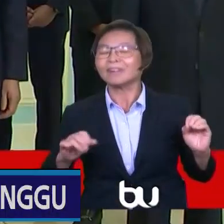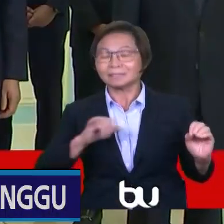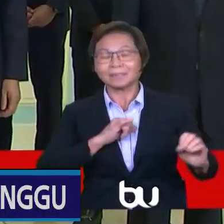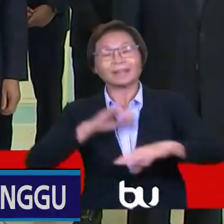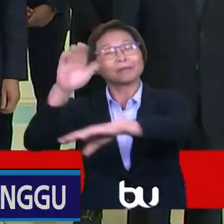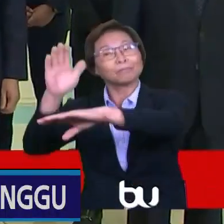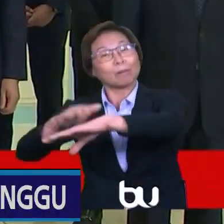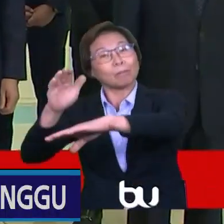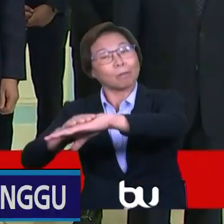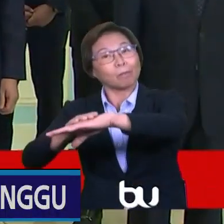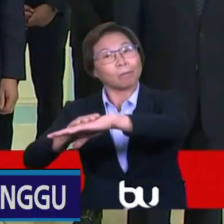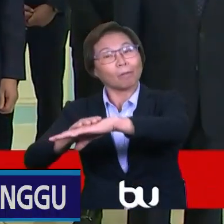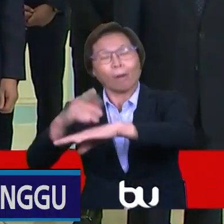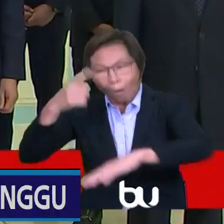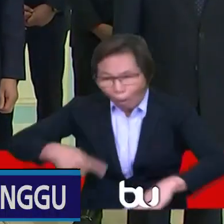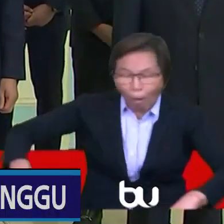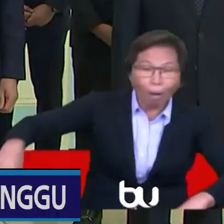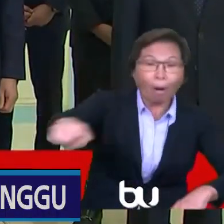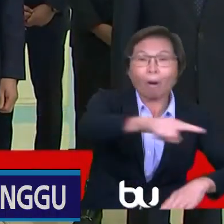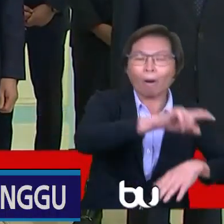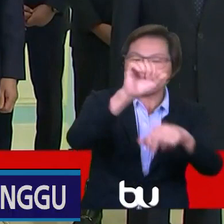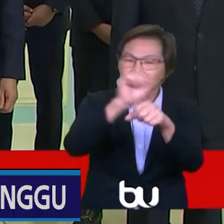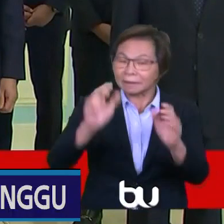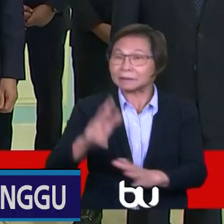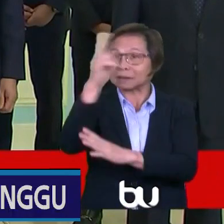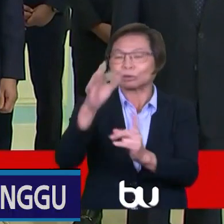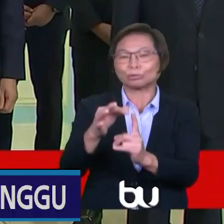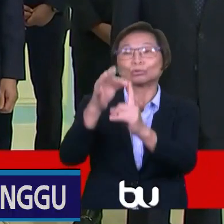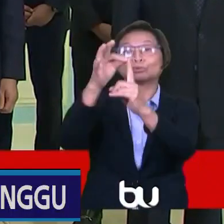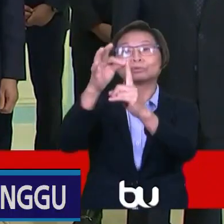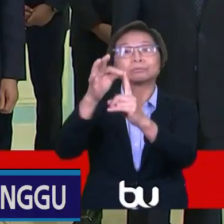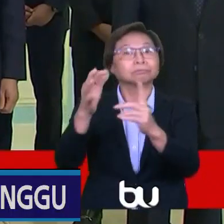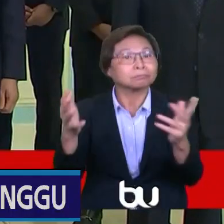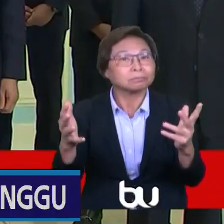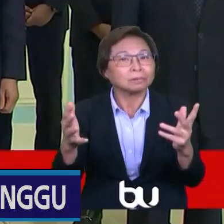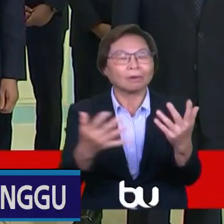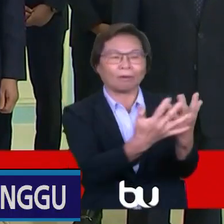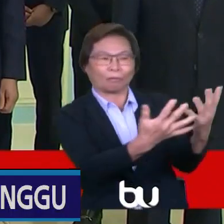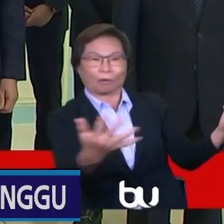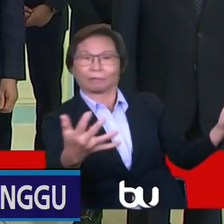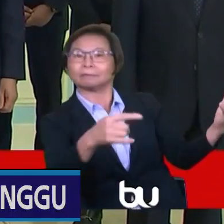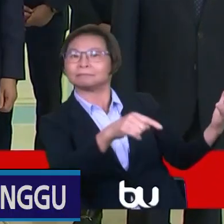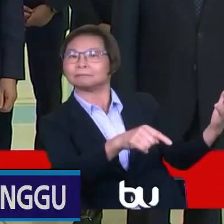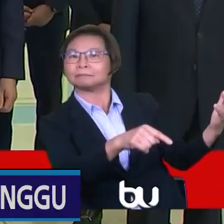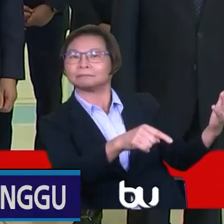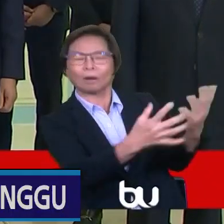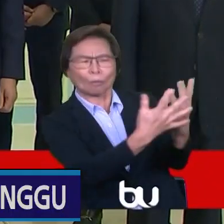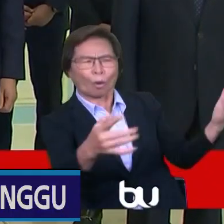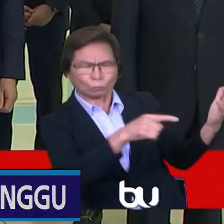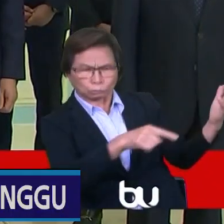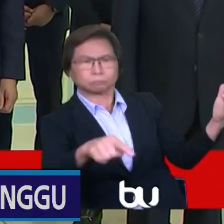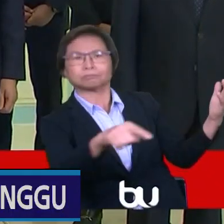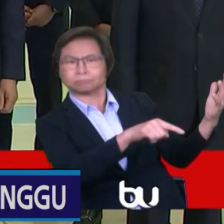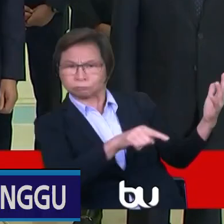menyeru kepada semua penjawat awam, khususnya para frontliners, agar terus